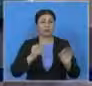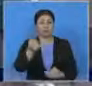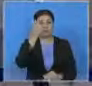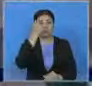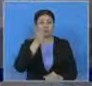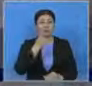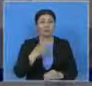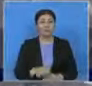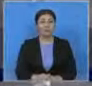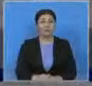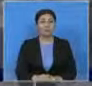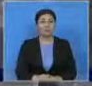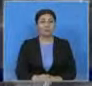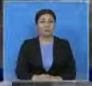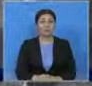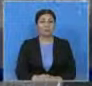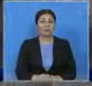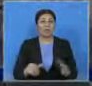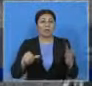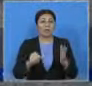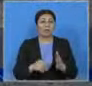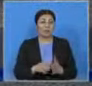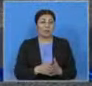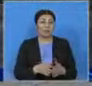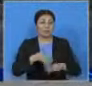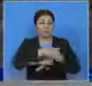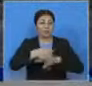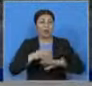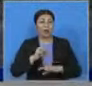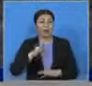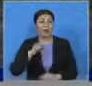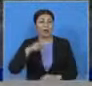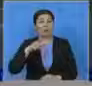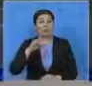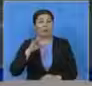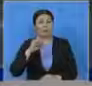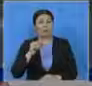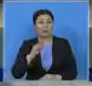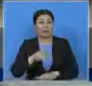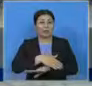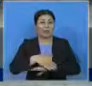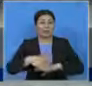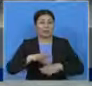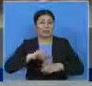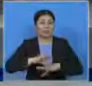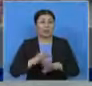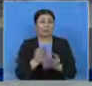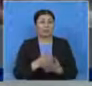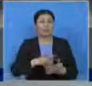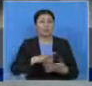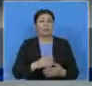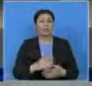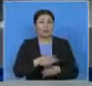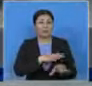АТБ. Спасибо. С днем города. Шествие проходило по проспекту Абулхаирхана. Далее мероприятие продолжилось в формате